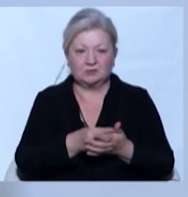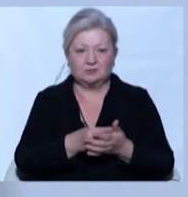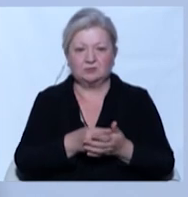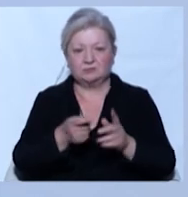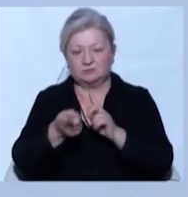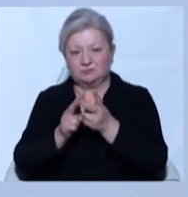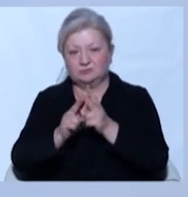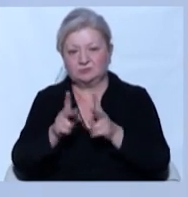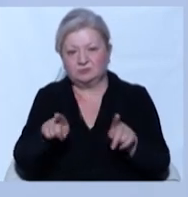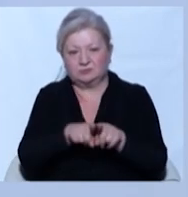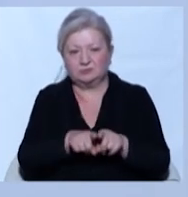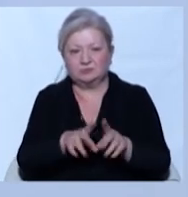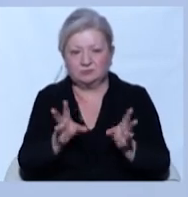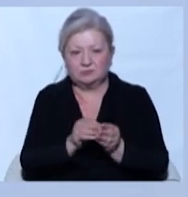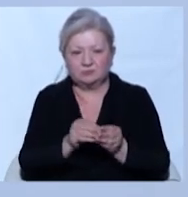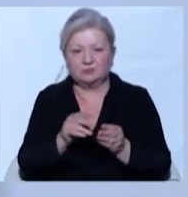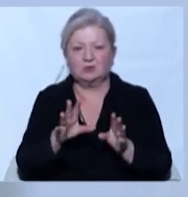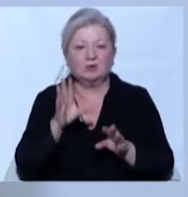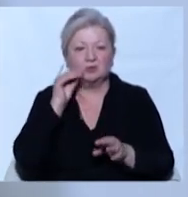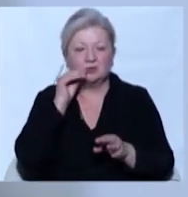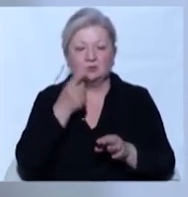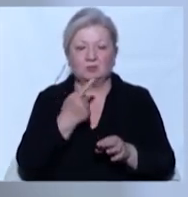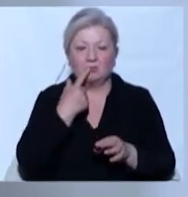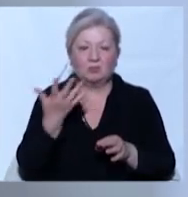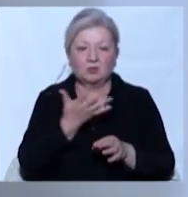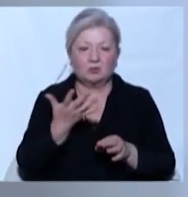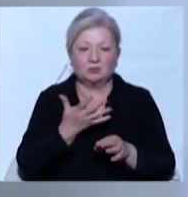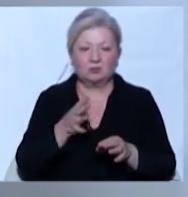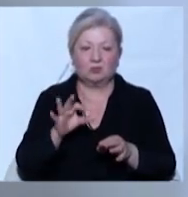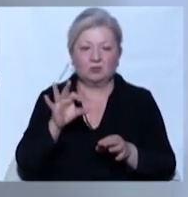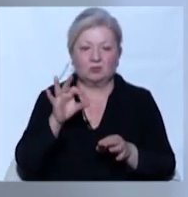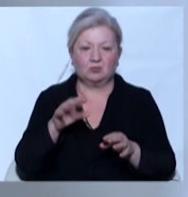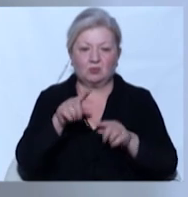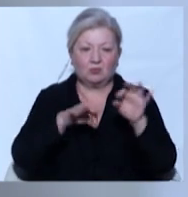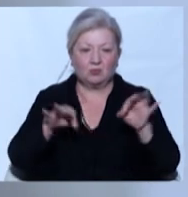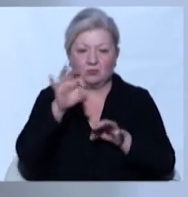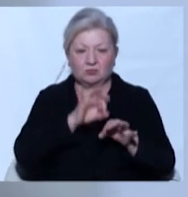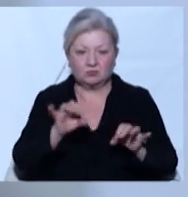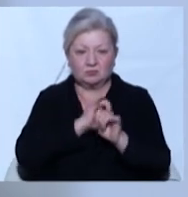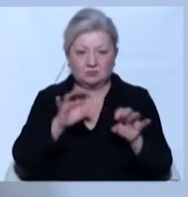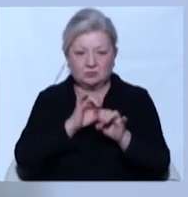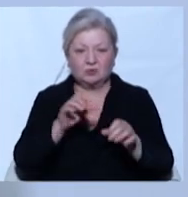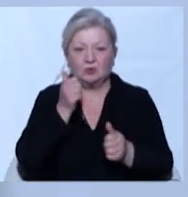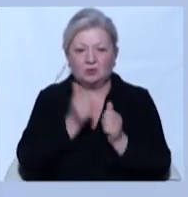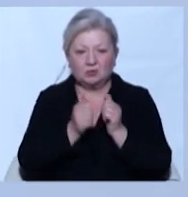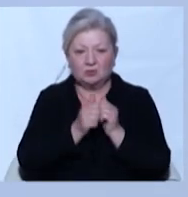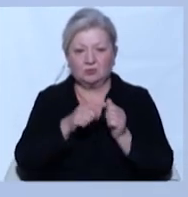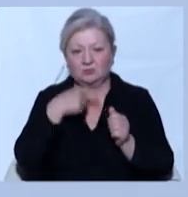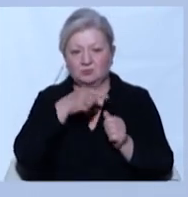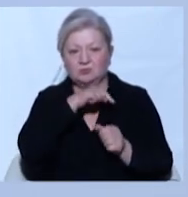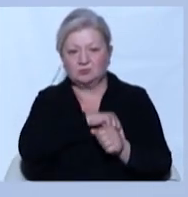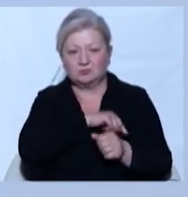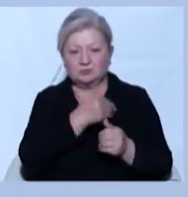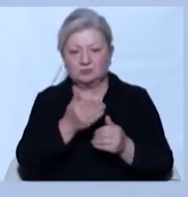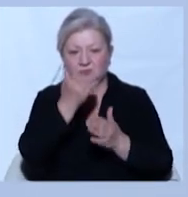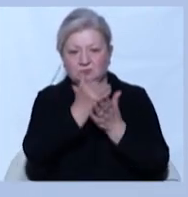ერთად. როდესაც პოლიტიკურ რუკას მიმოვიხილავთ, ასევე ჩვენ ქვეყნებს ყოველთვის ვახასიათებთ ხოლმე სხვადასხვა კრიტერიუმების